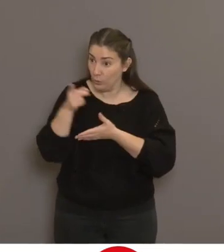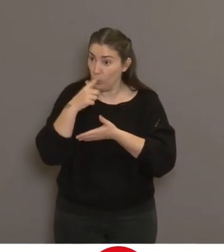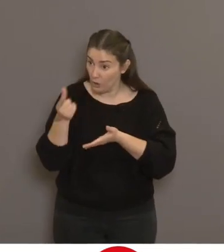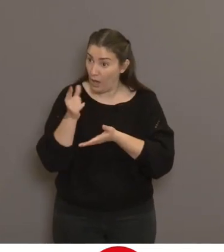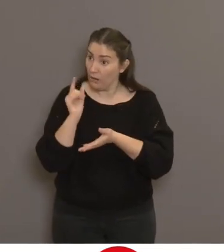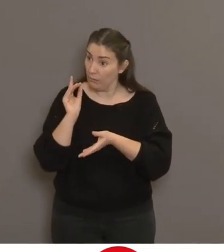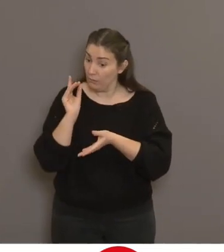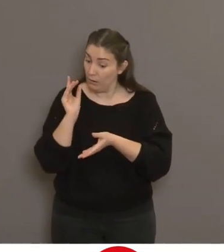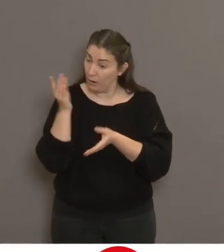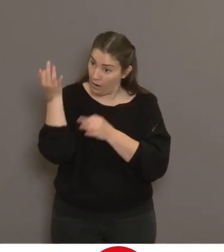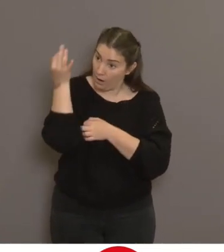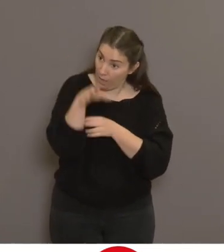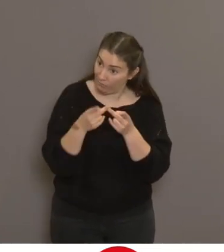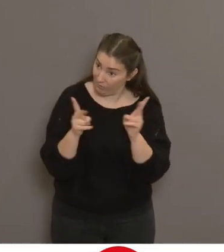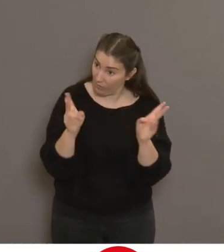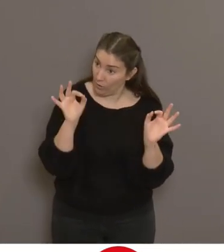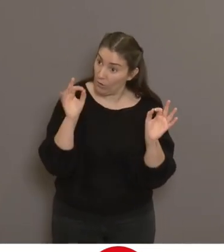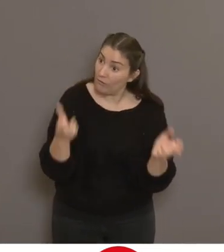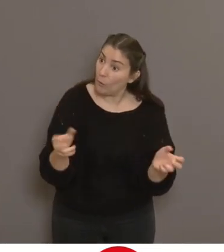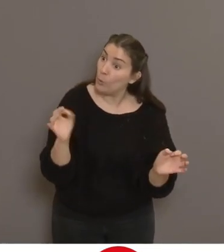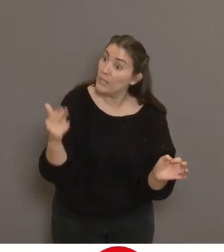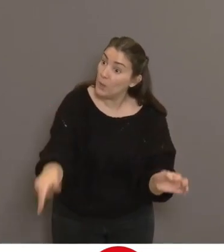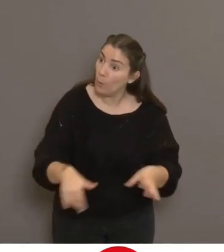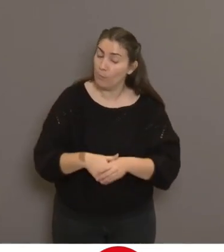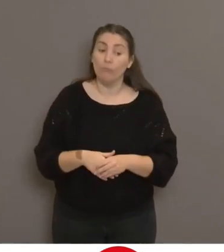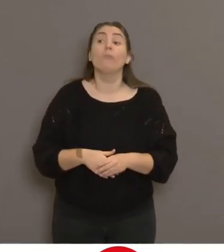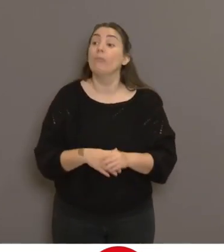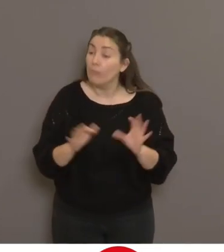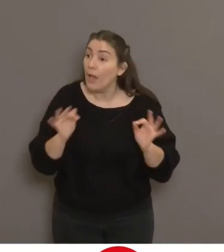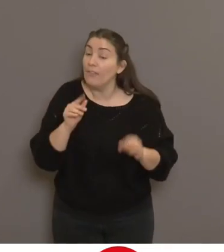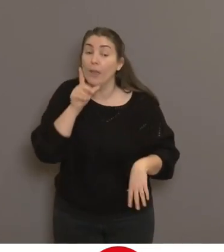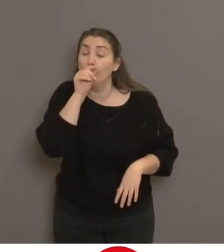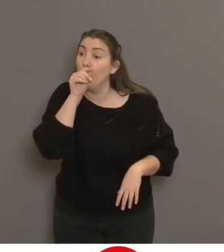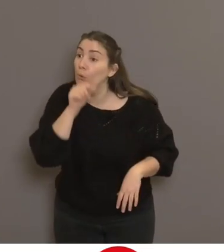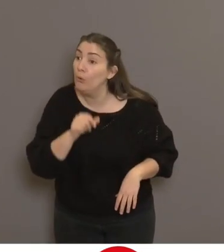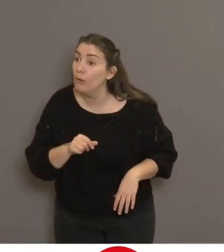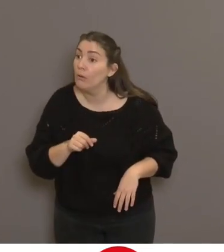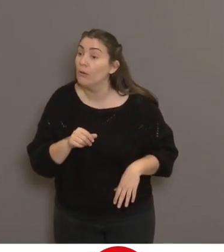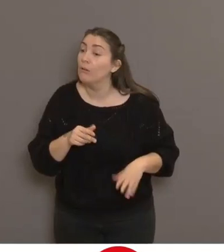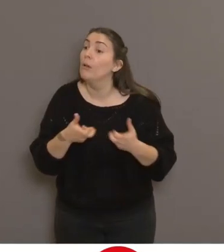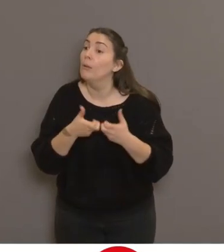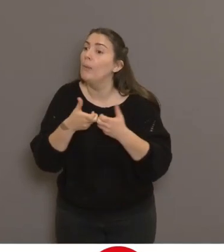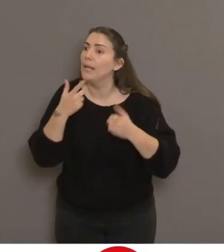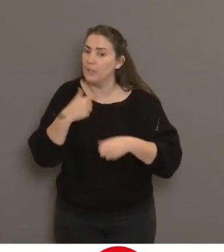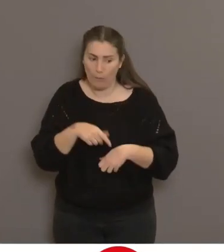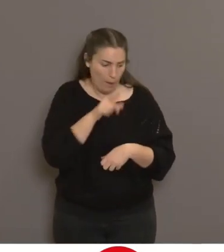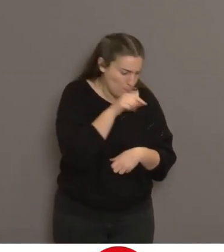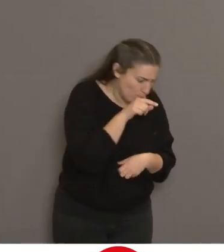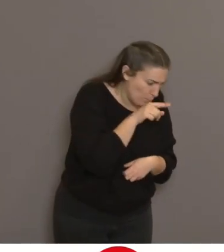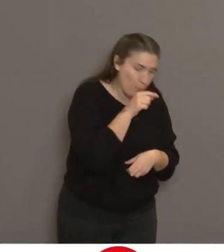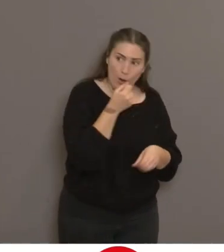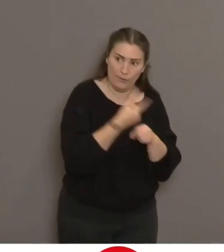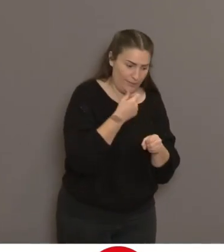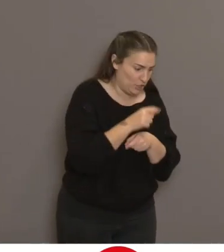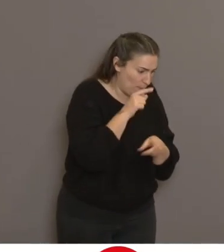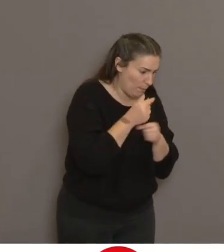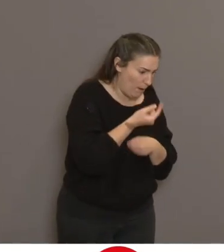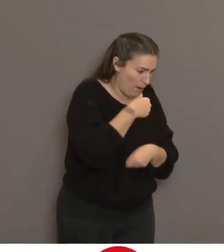réintroduire? Quid du devenir des poules, qui contribuent notamment à l'élimination des déchets en même temps qu'à l'alimentation